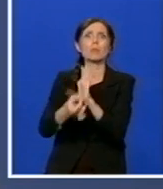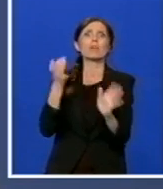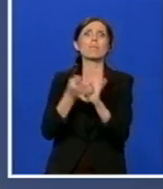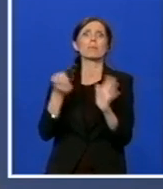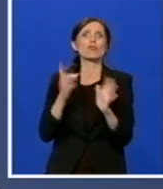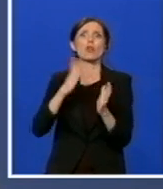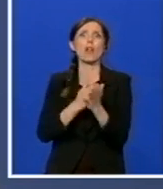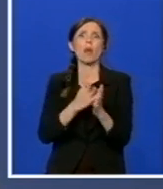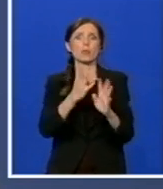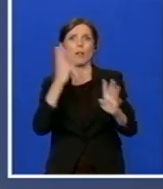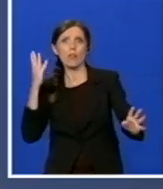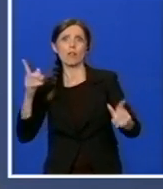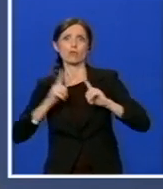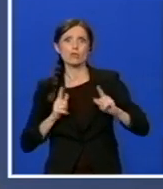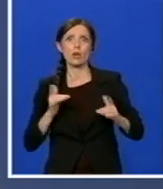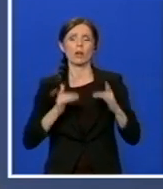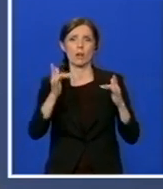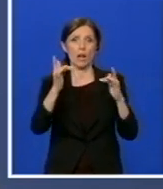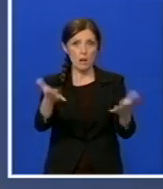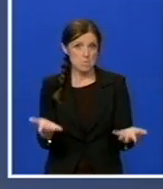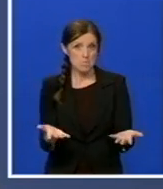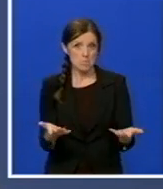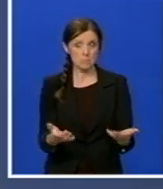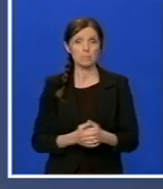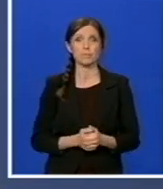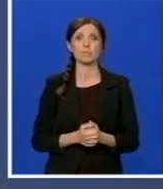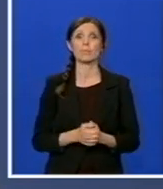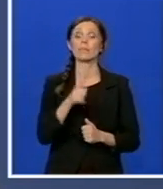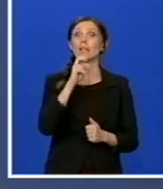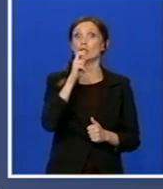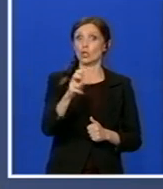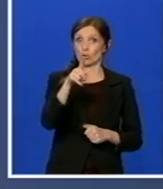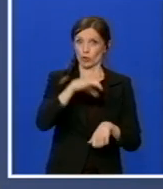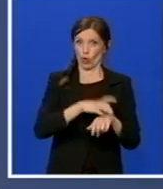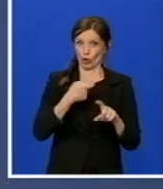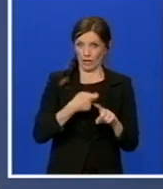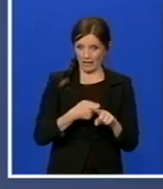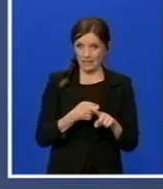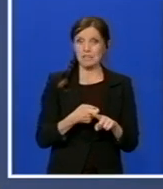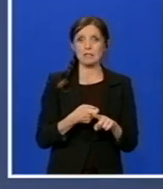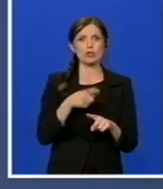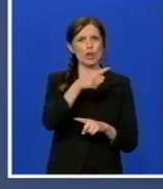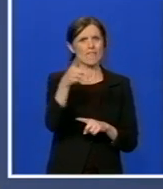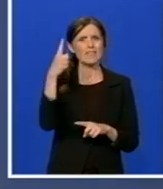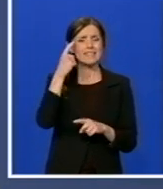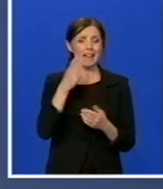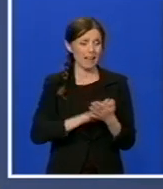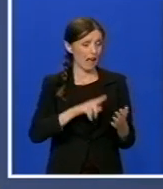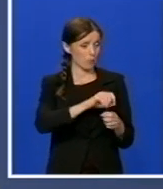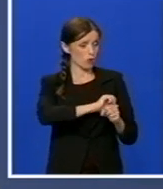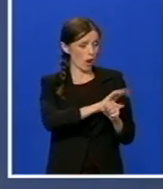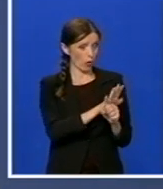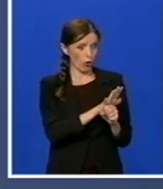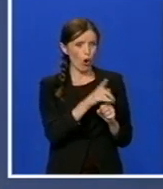i čekanja? Hvala vam. Vi znate da od početka pandemije višestruko ojačan kapacitet laboratorija,